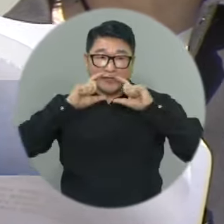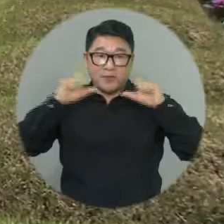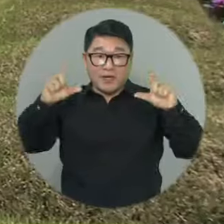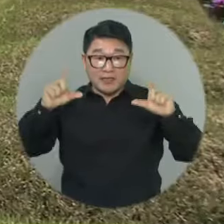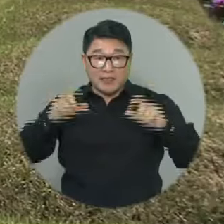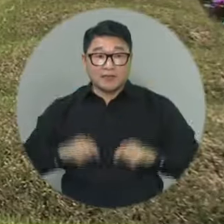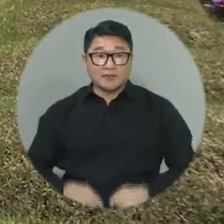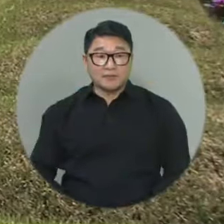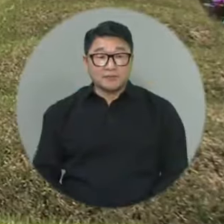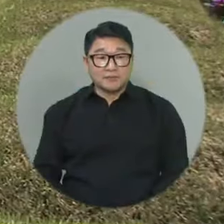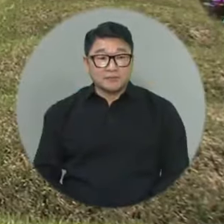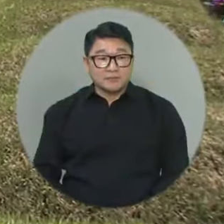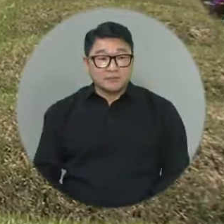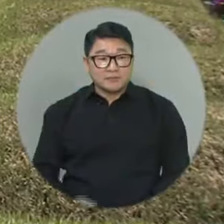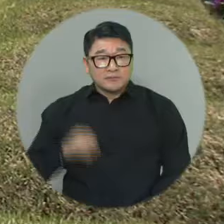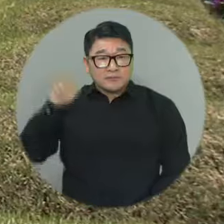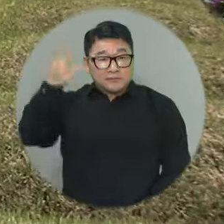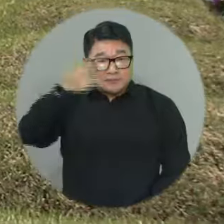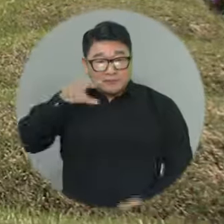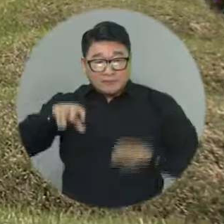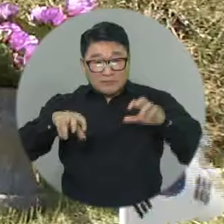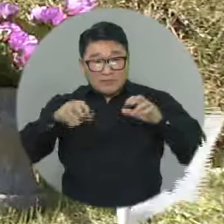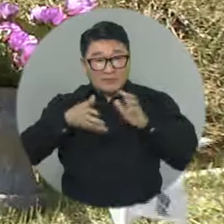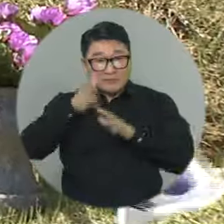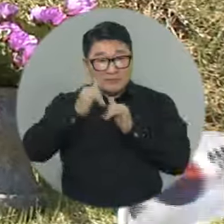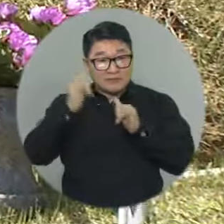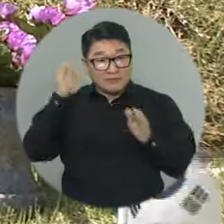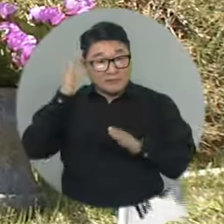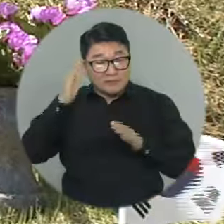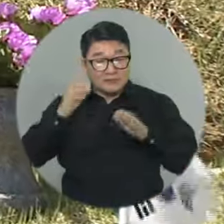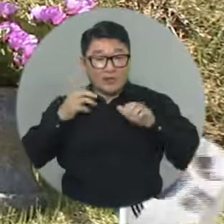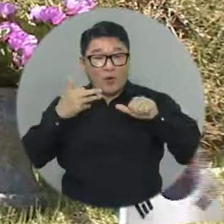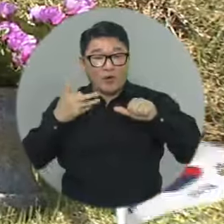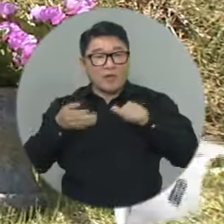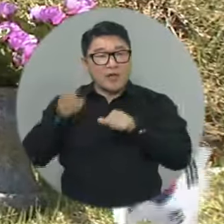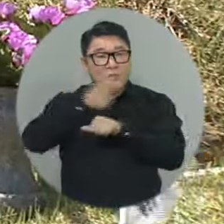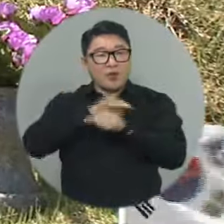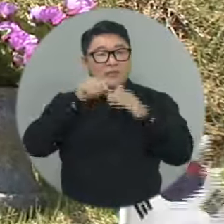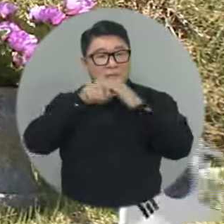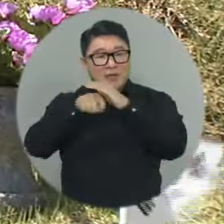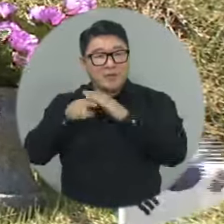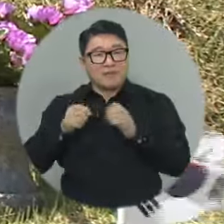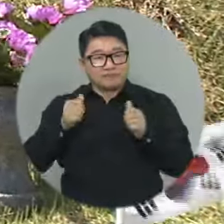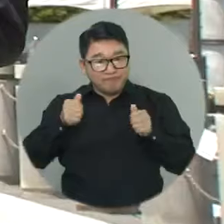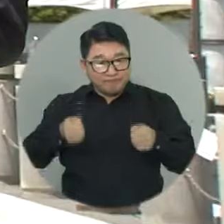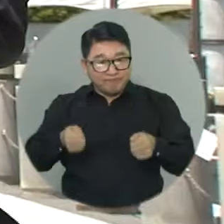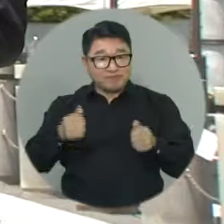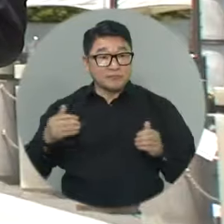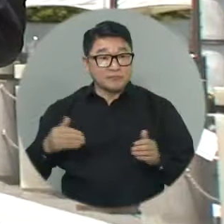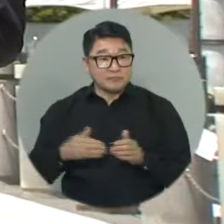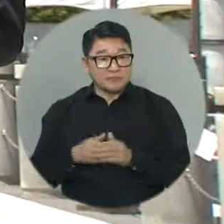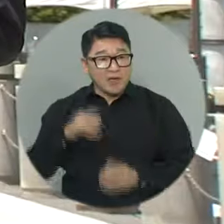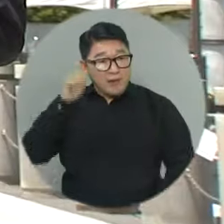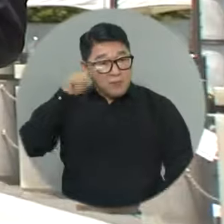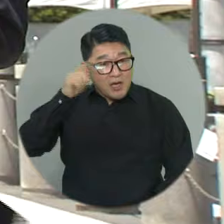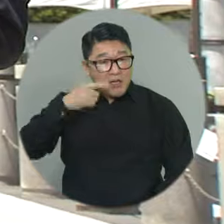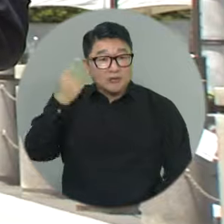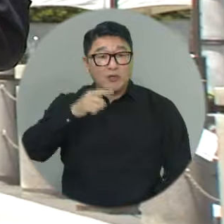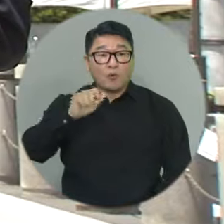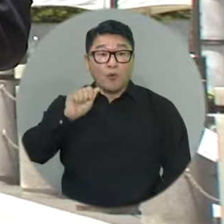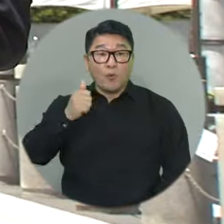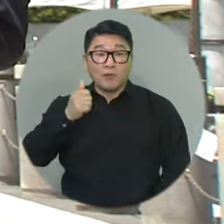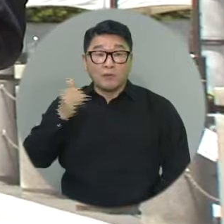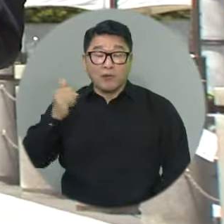천명한다. 전국 각지의 시민과 학생도 국립 5.18 민주묘지를 참배했습니다. 매일 1,500명이